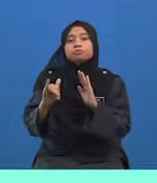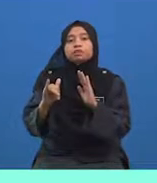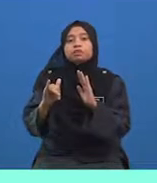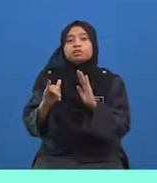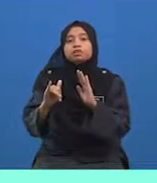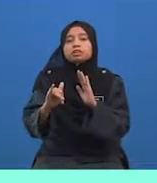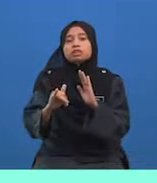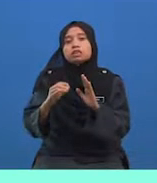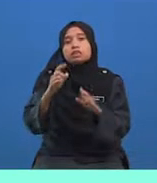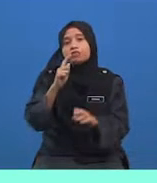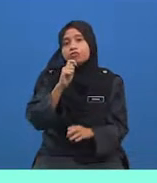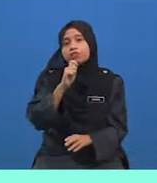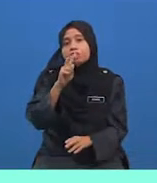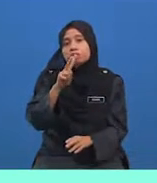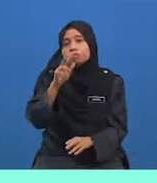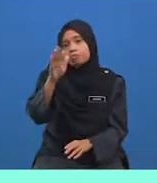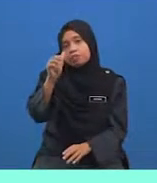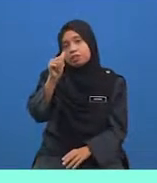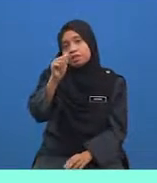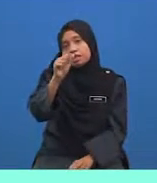saluran televisyen Astro.